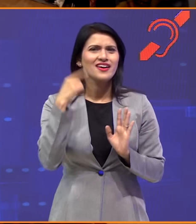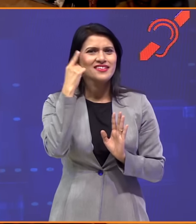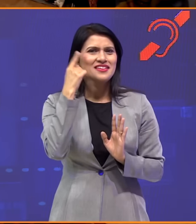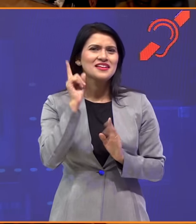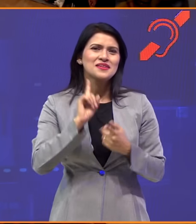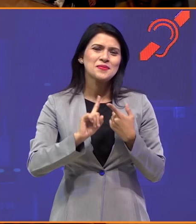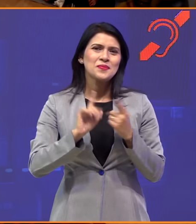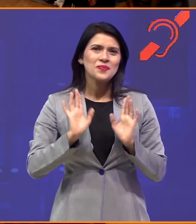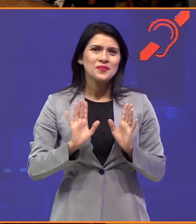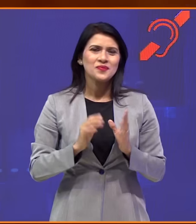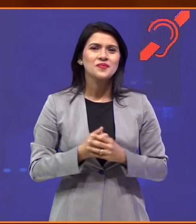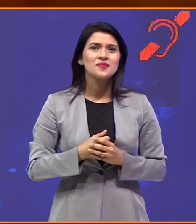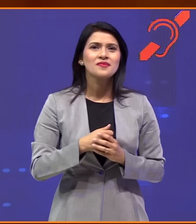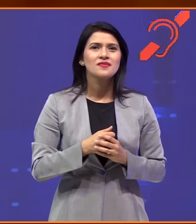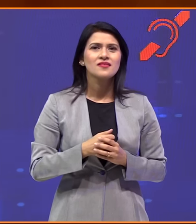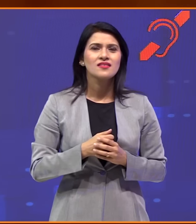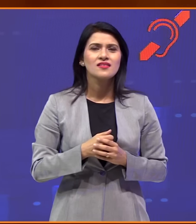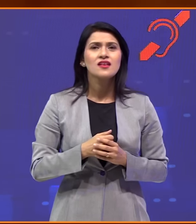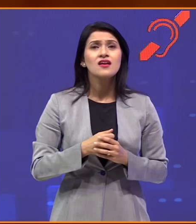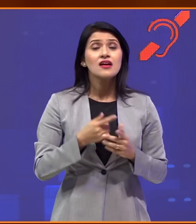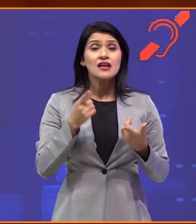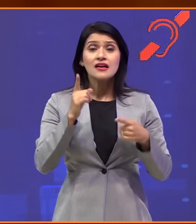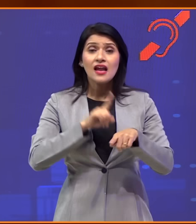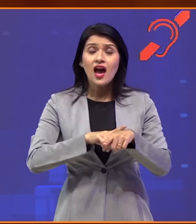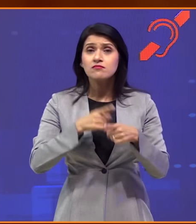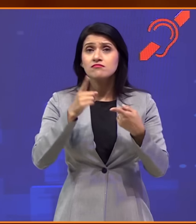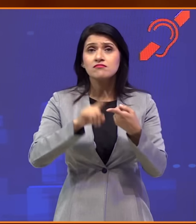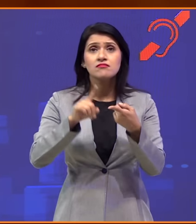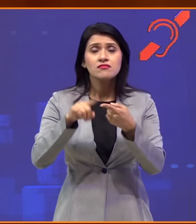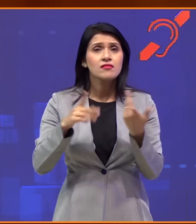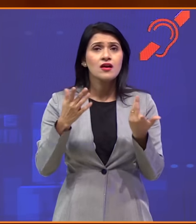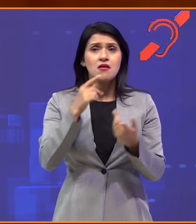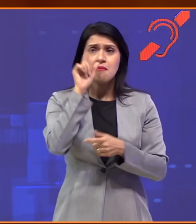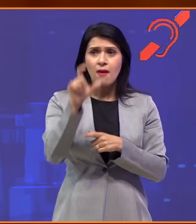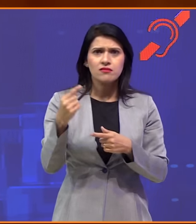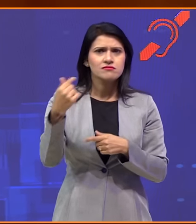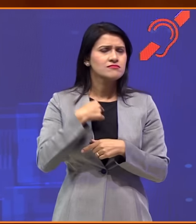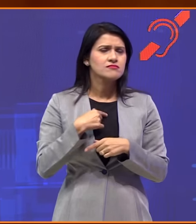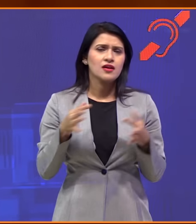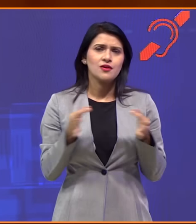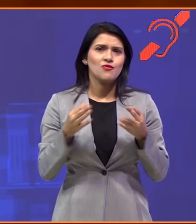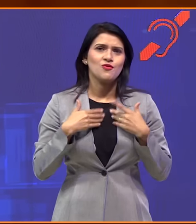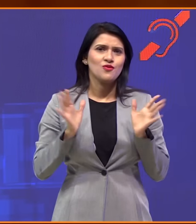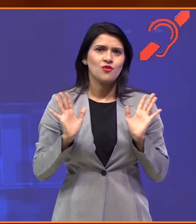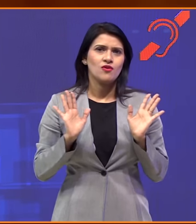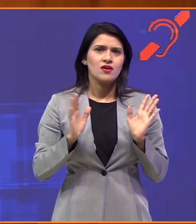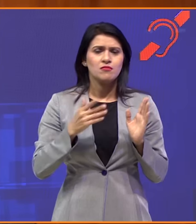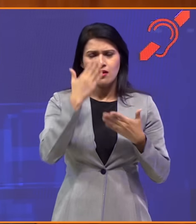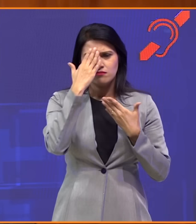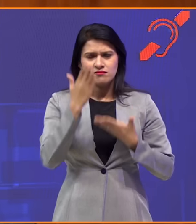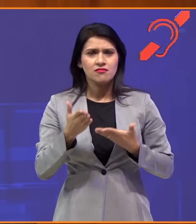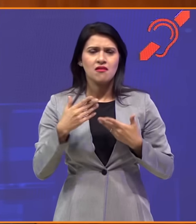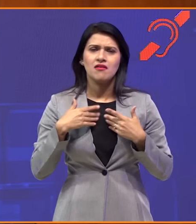बाकी आदमी और परिस्थिति ना मुझे डरा सकते हैं ना मुझे झुका सकते